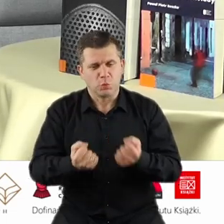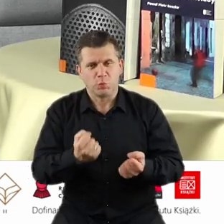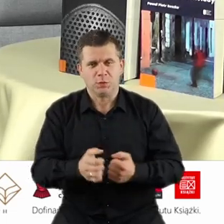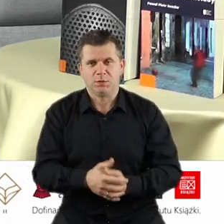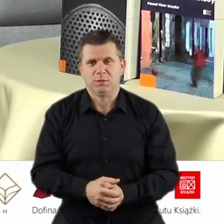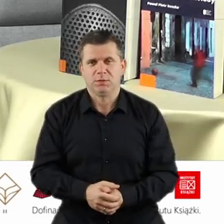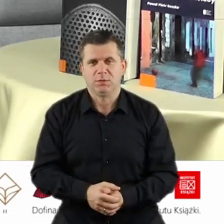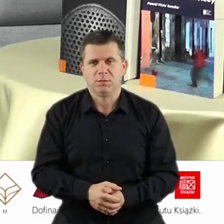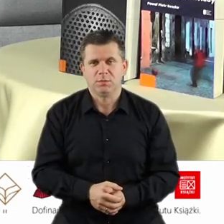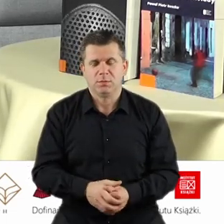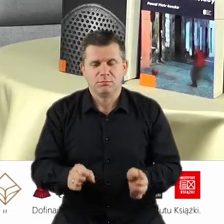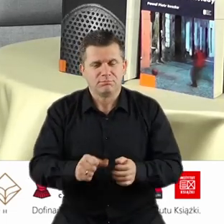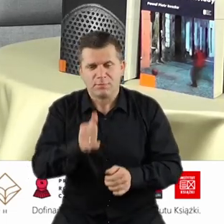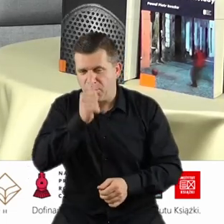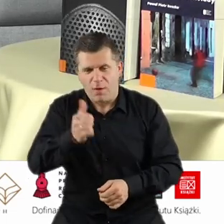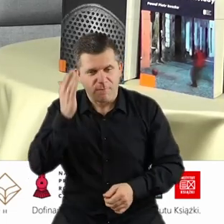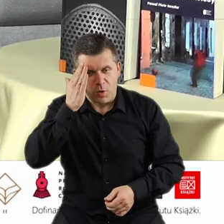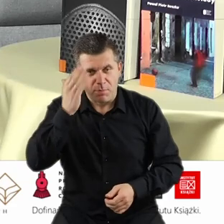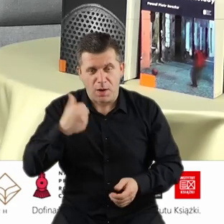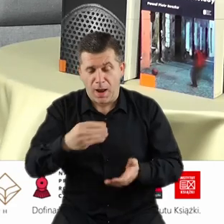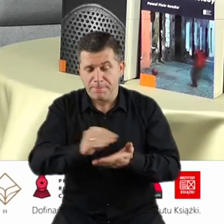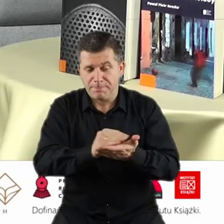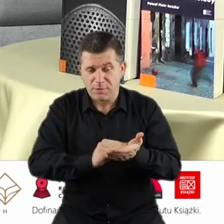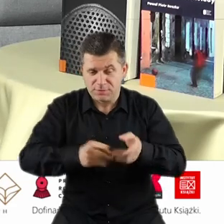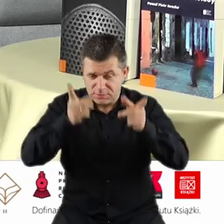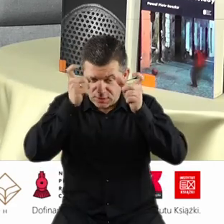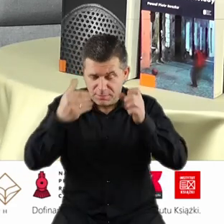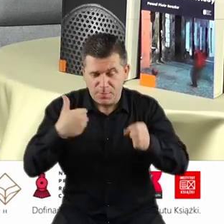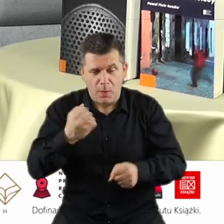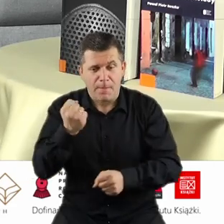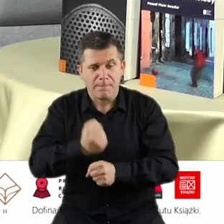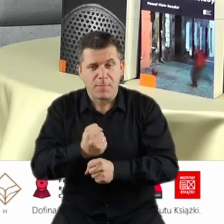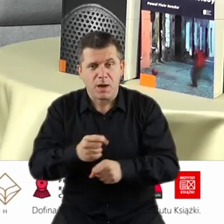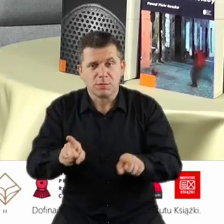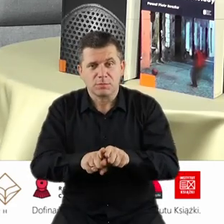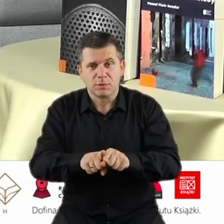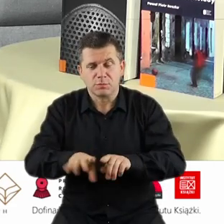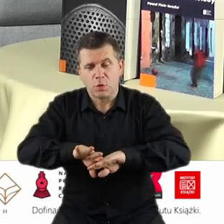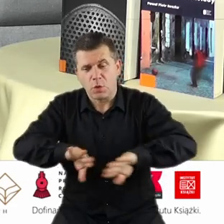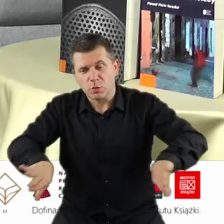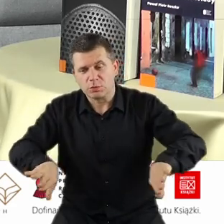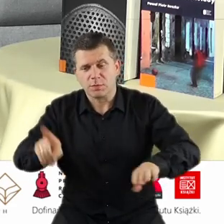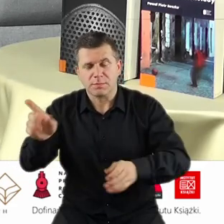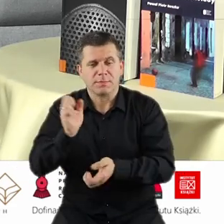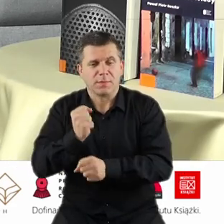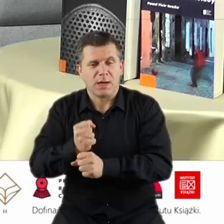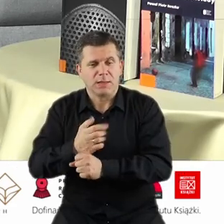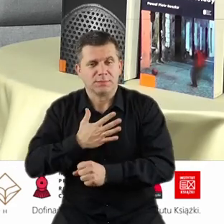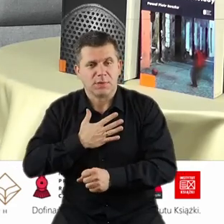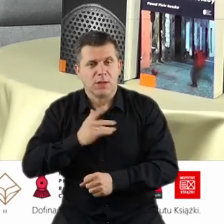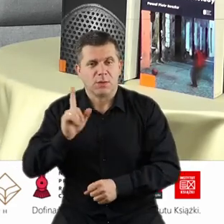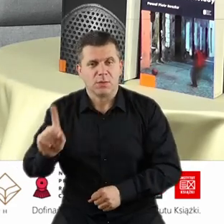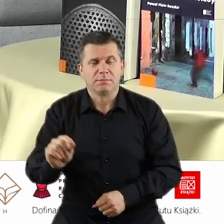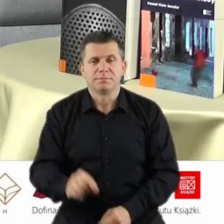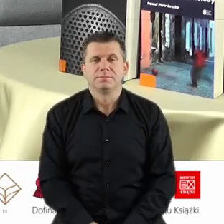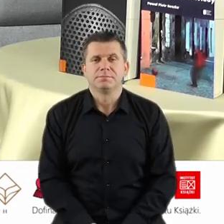luksusem trudnym nawet do wyobrażenia, bo ja pisząc Diabła pracowałem też w redakcji newsowej.